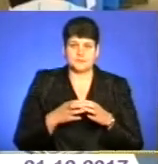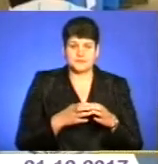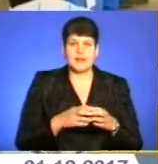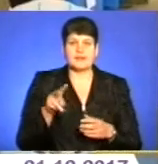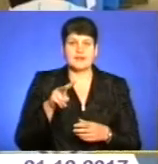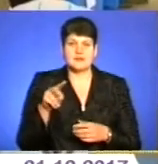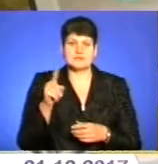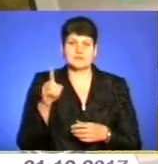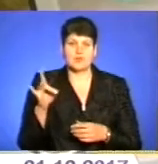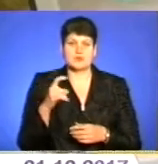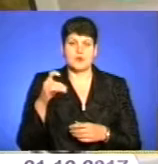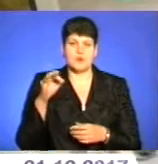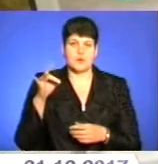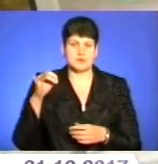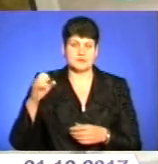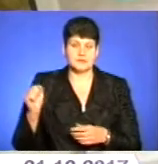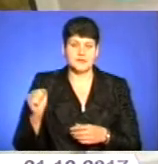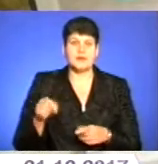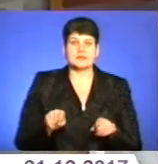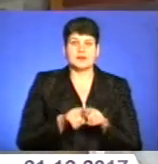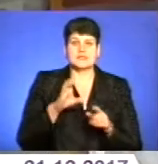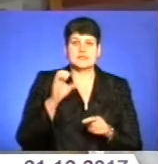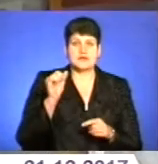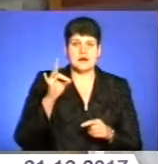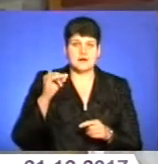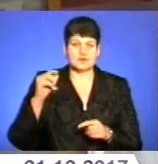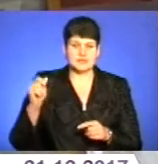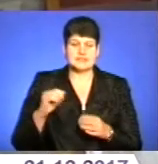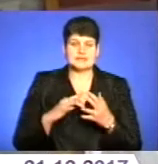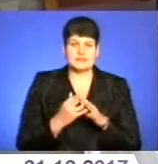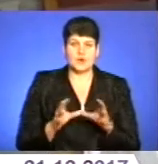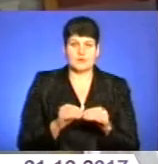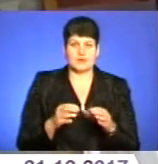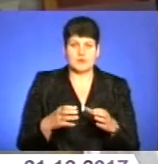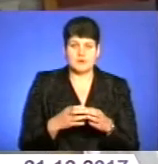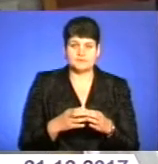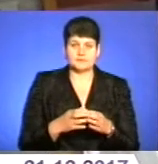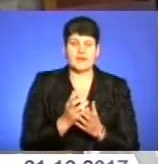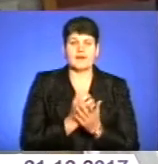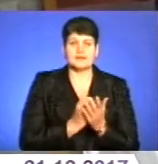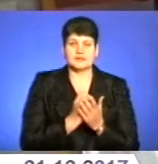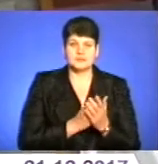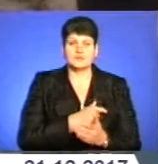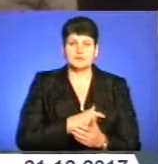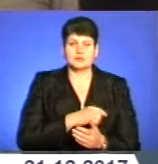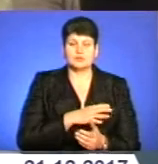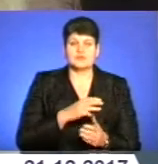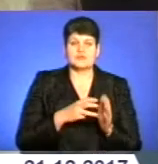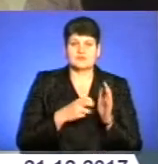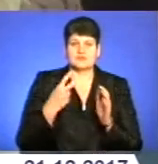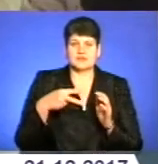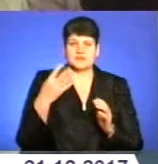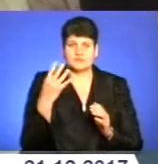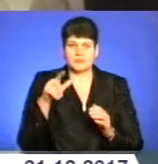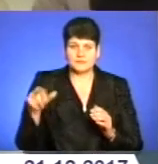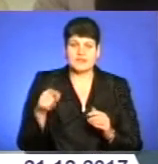Ланівецька, Зборівська і Хоростківська, а також Сарончуківська сільська об'єднана громада. Кандидатами у депутати там були 824 осіб, з